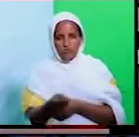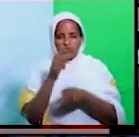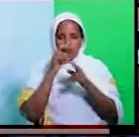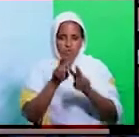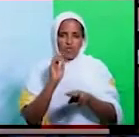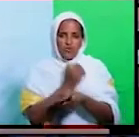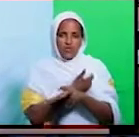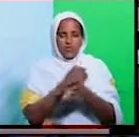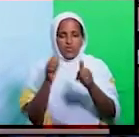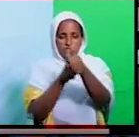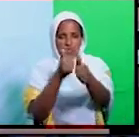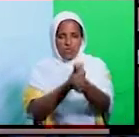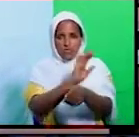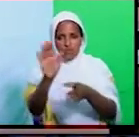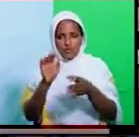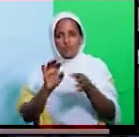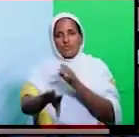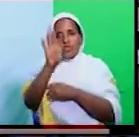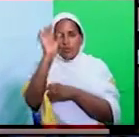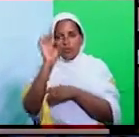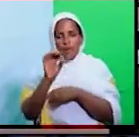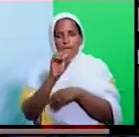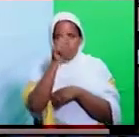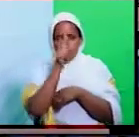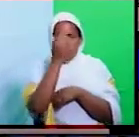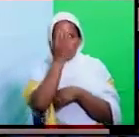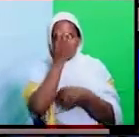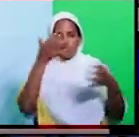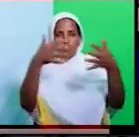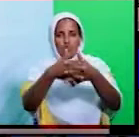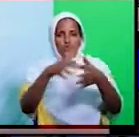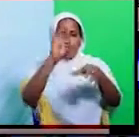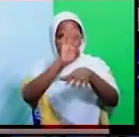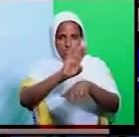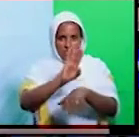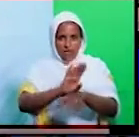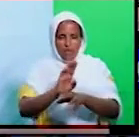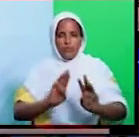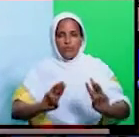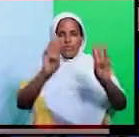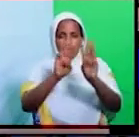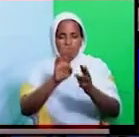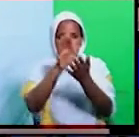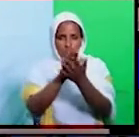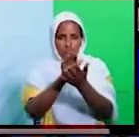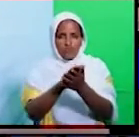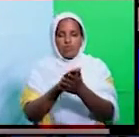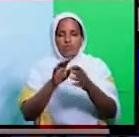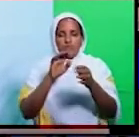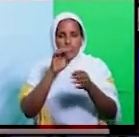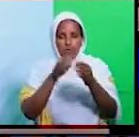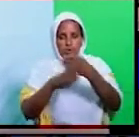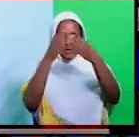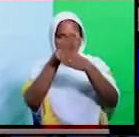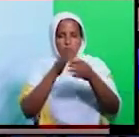ተጠቅሞ ያላመነ ማመን፣ ያመነ ደግሞ እምነቱን ጠብቆ ንስሐ መግባት፣ ስጋውን ደሙን መቀበል፣ በጾም በጸሎት